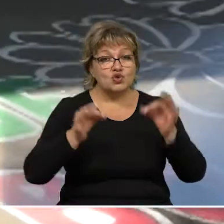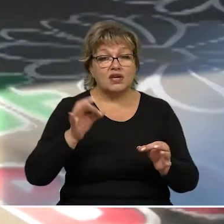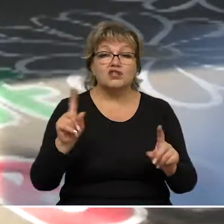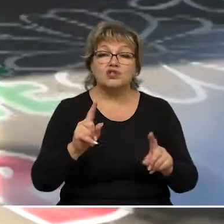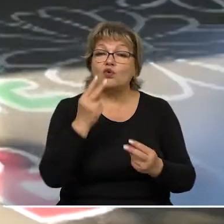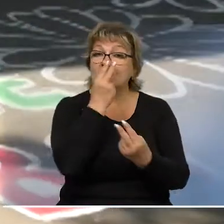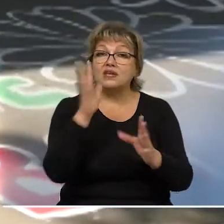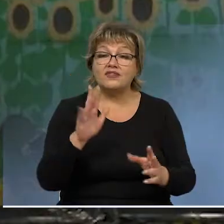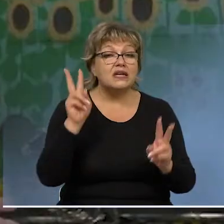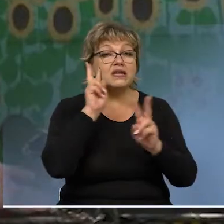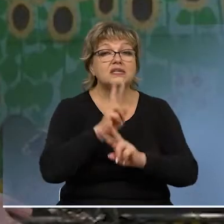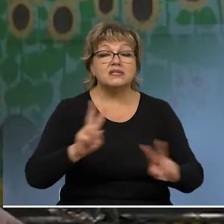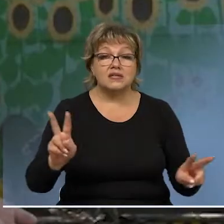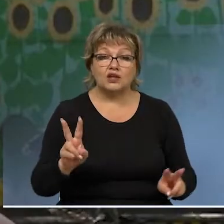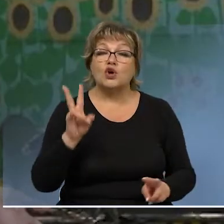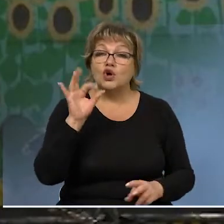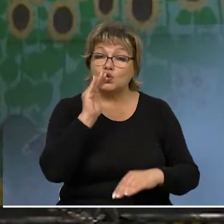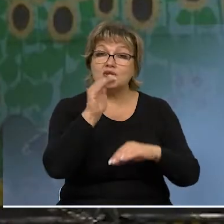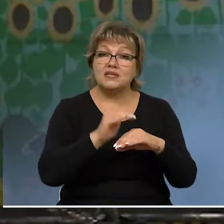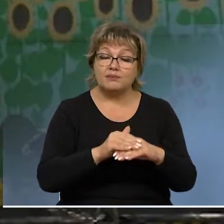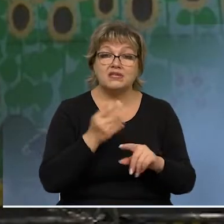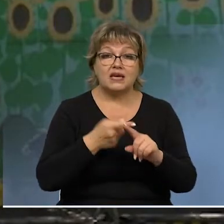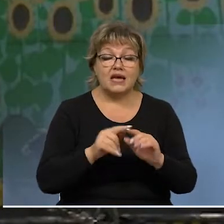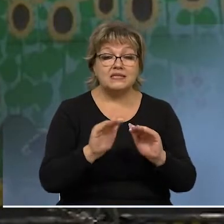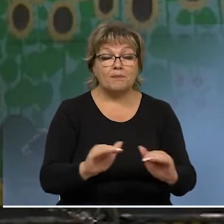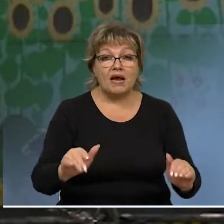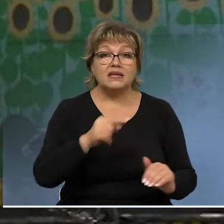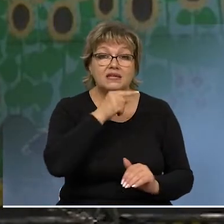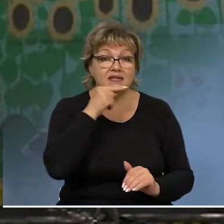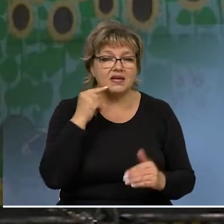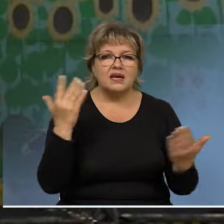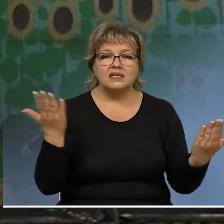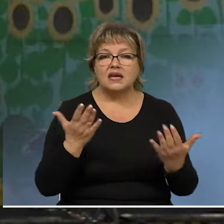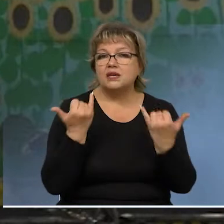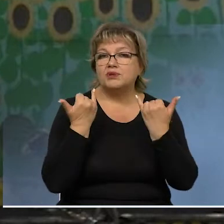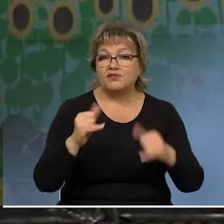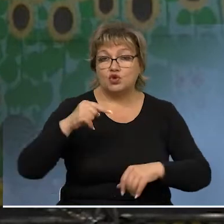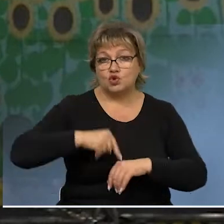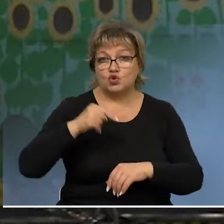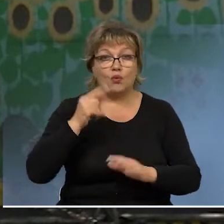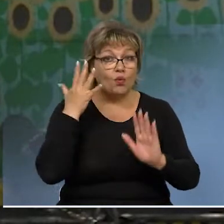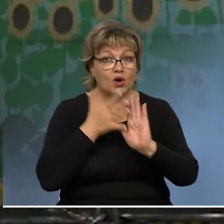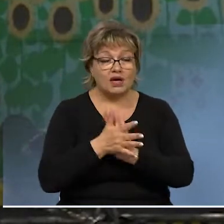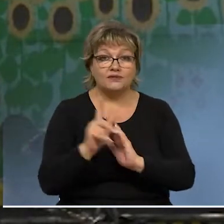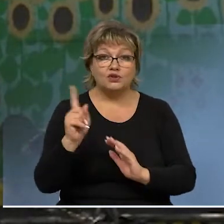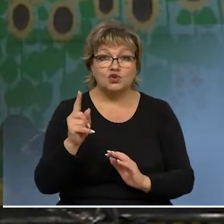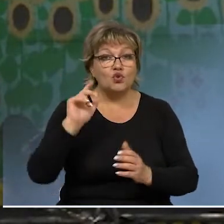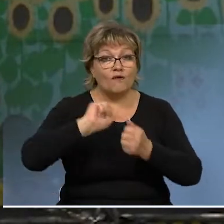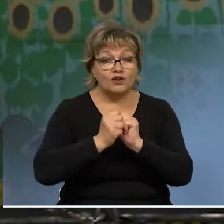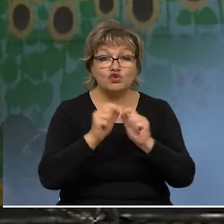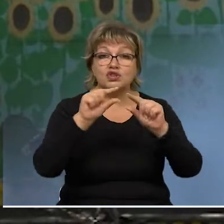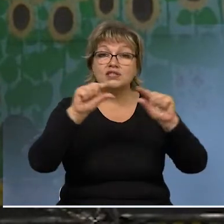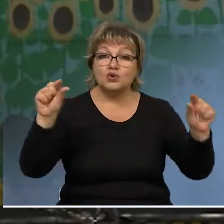рассуждать о том чего не видели и не знают но заметим и эти маленькие россияне каким-то невероятным чутьем